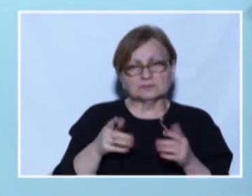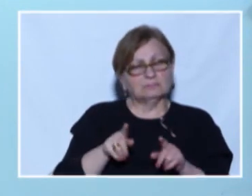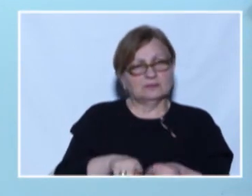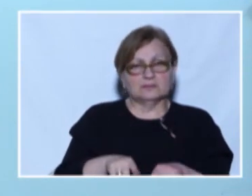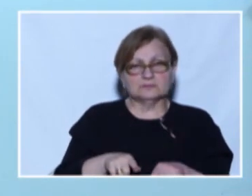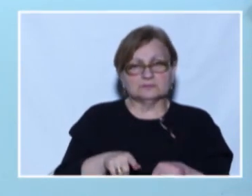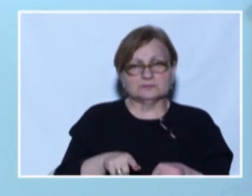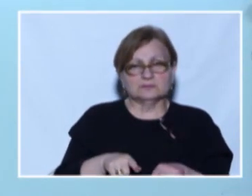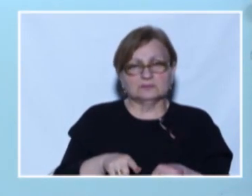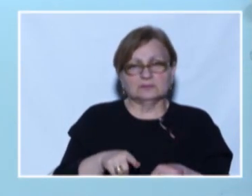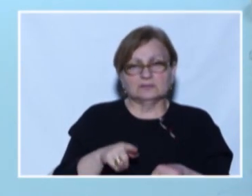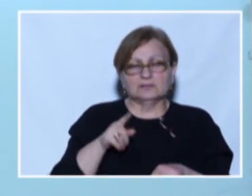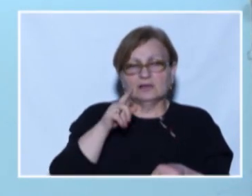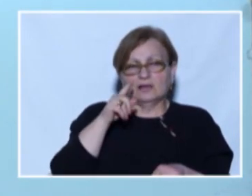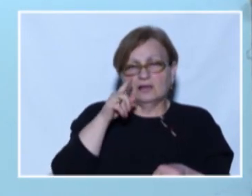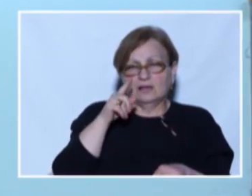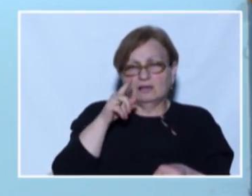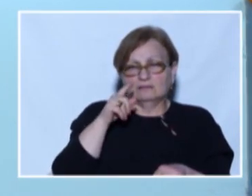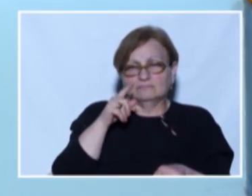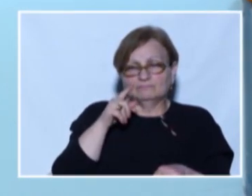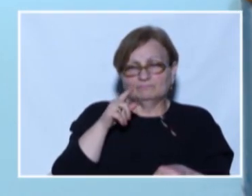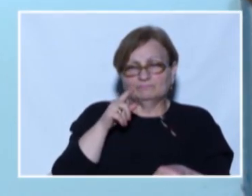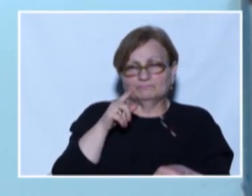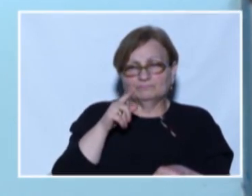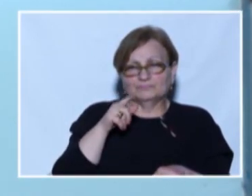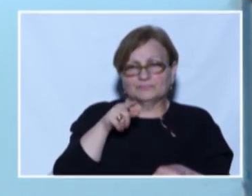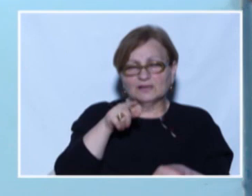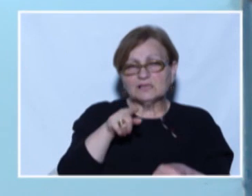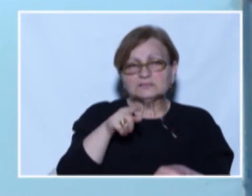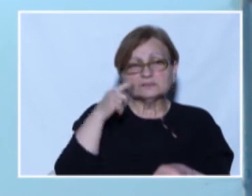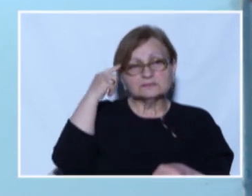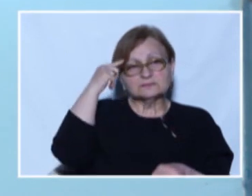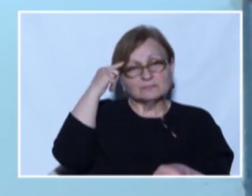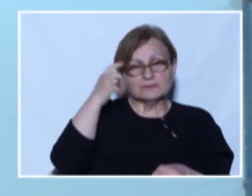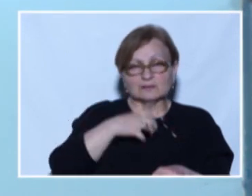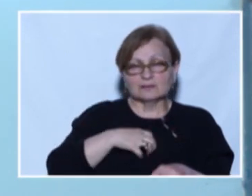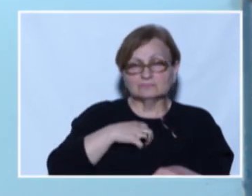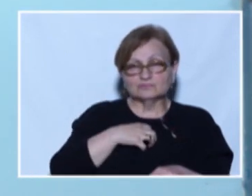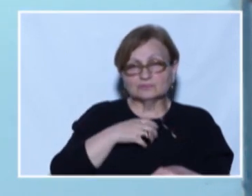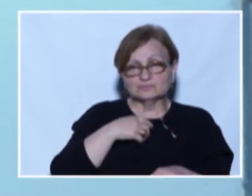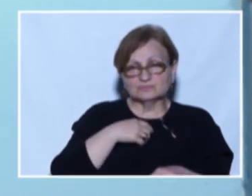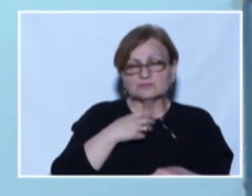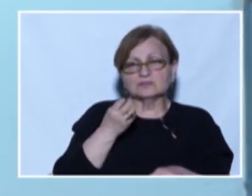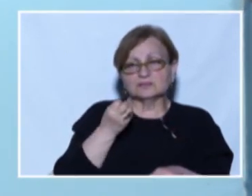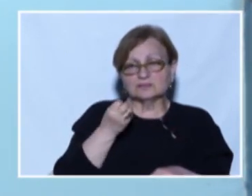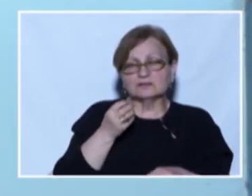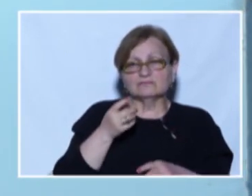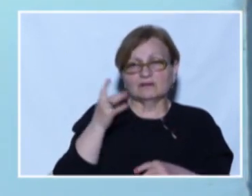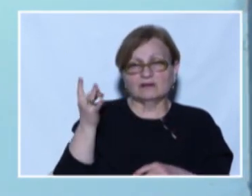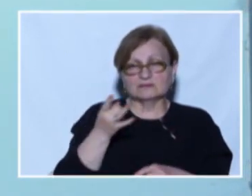ასე. მოდი დავიტოვოთ ეს არსებით საფიქრალად. კიდევ ერთხელ